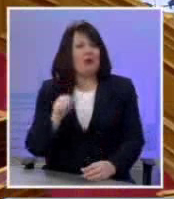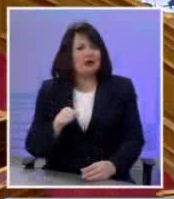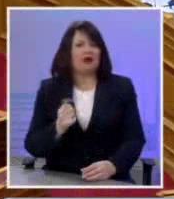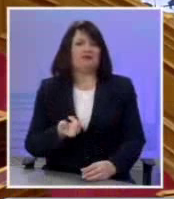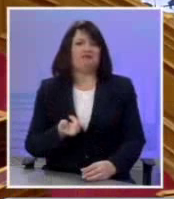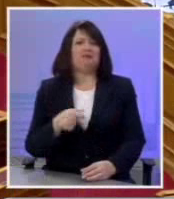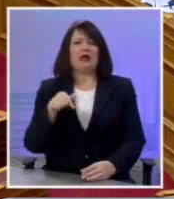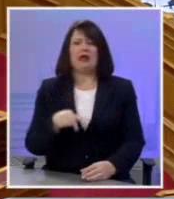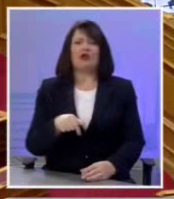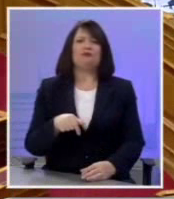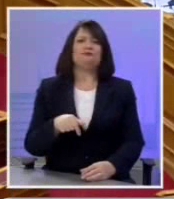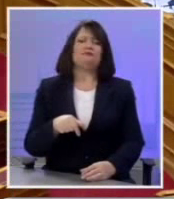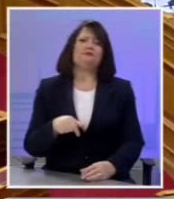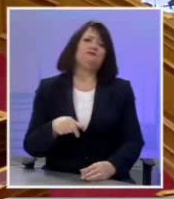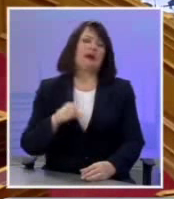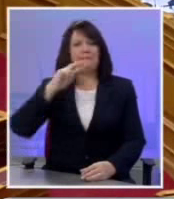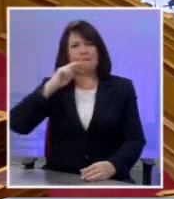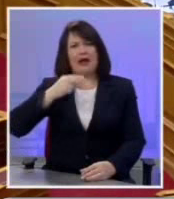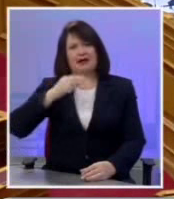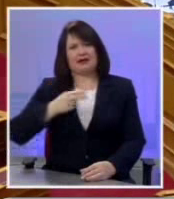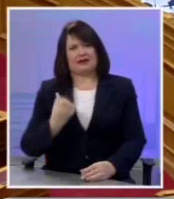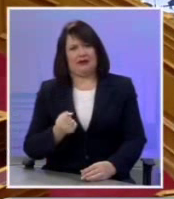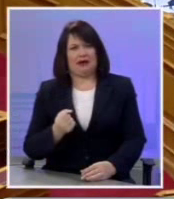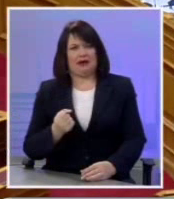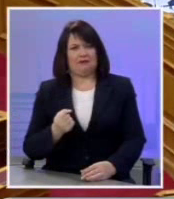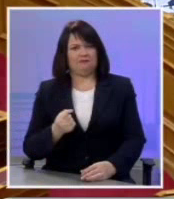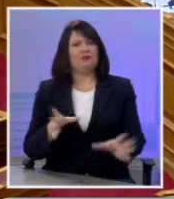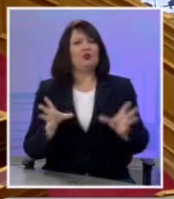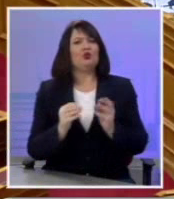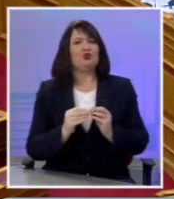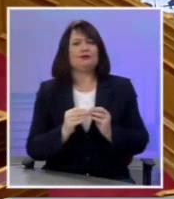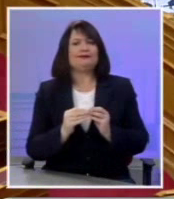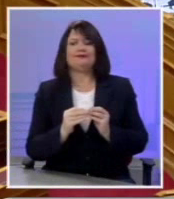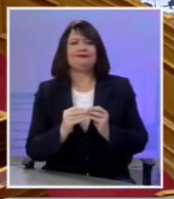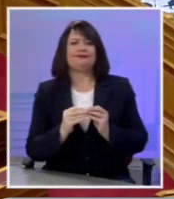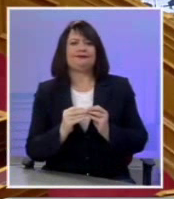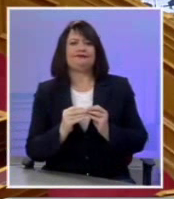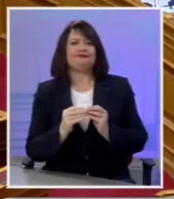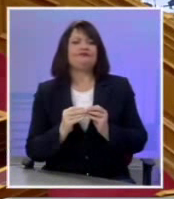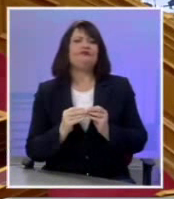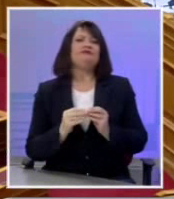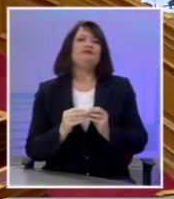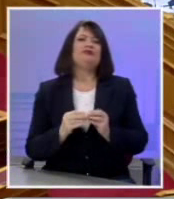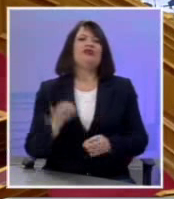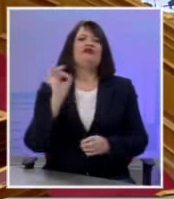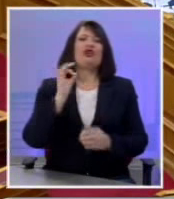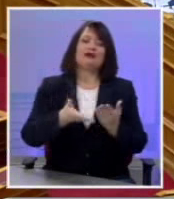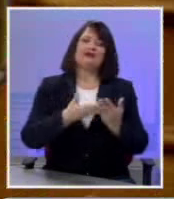νομίζω ότι εδώ υπάρχει μία παρεξήγηση σε σχέση με την συνδρομή της